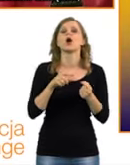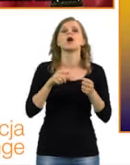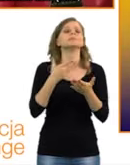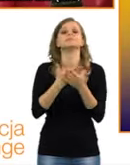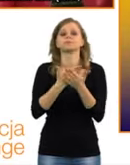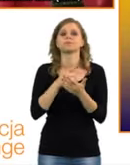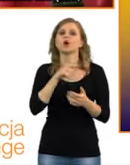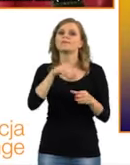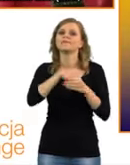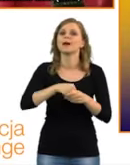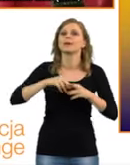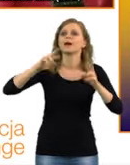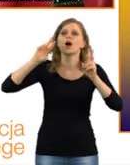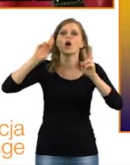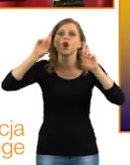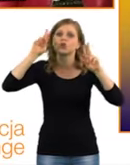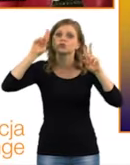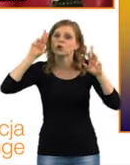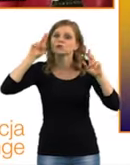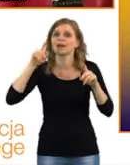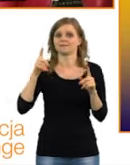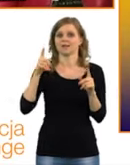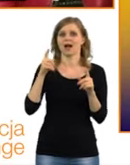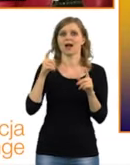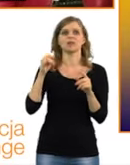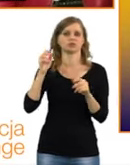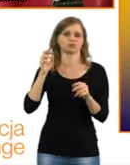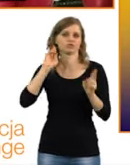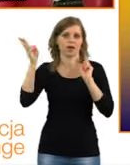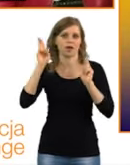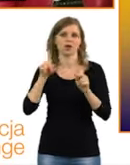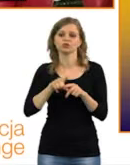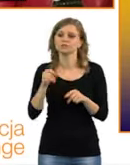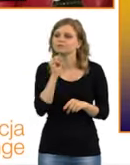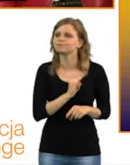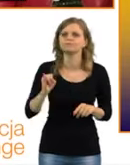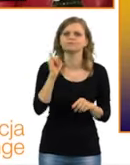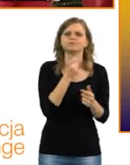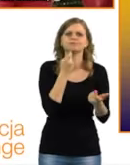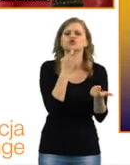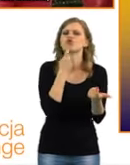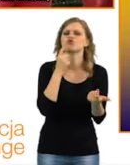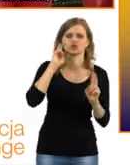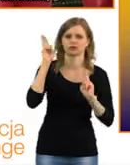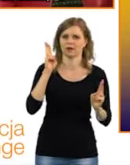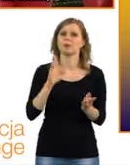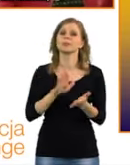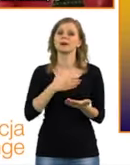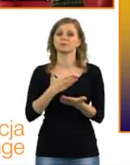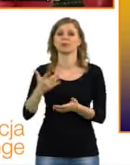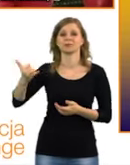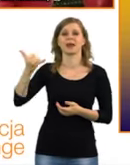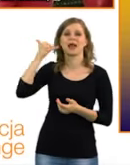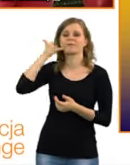polega na rozpoznawaniu dźwięków, czyli na identyfikowaniu dźwięków z otoczenia. Czyli jeśli